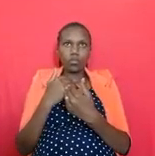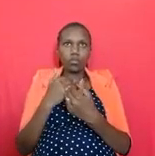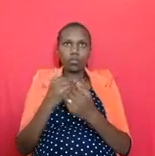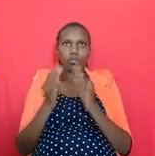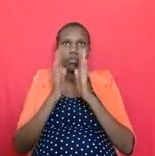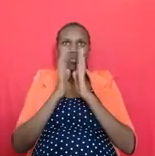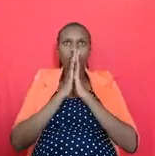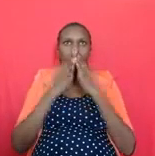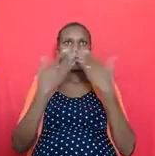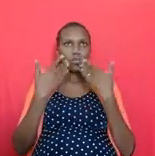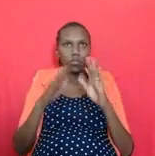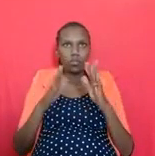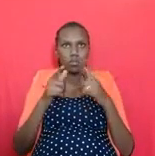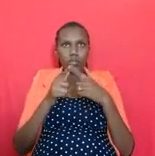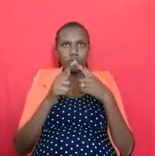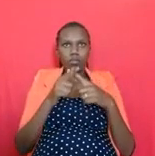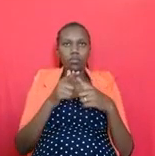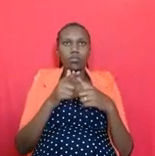nari kya kugatha ngai